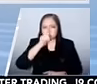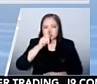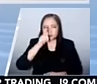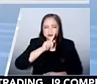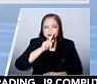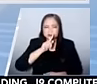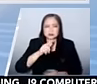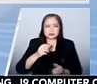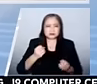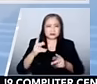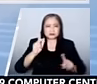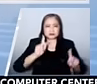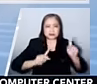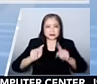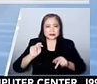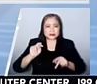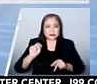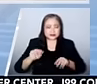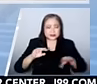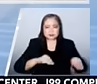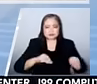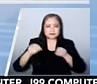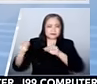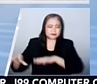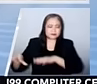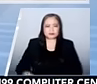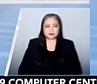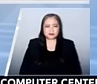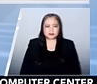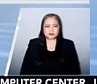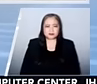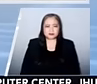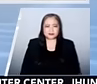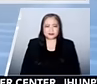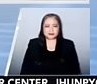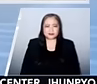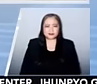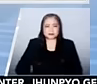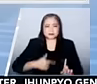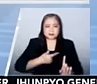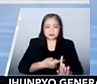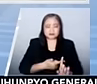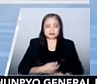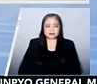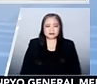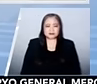na ang kinailangang ilikas balitang hatid ni Paul Hernandez ng GMA Regional